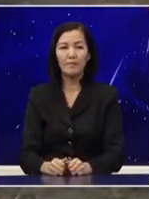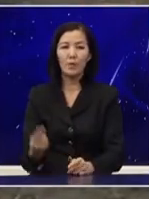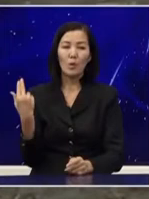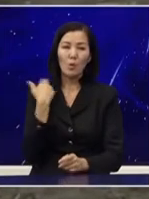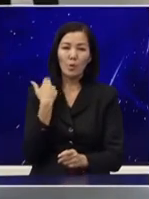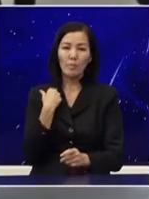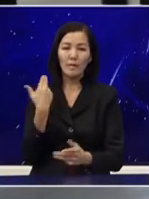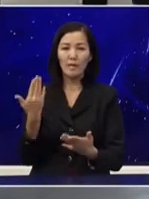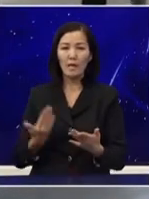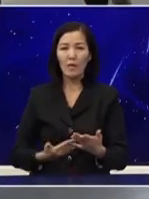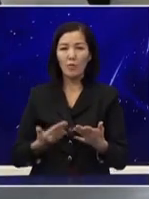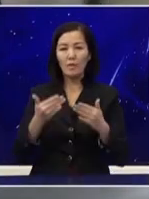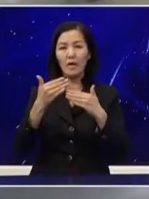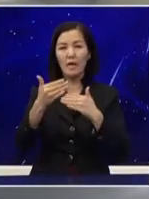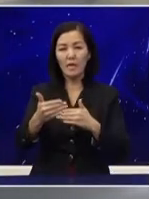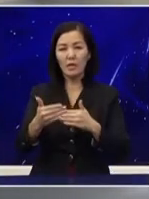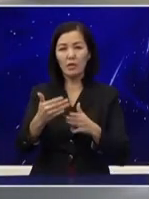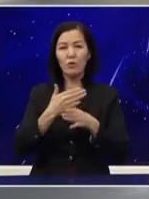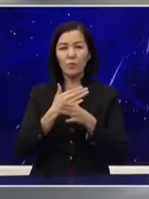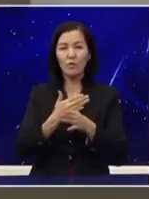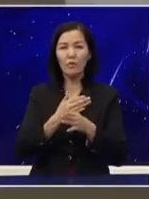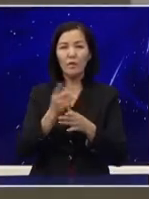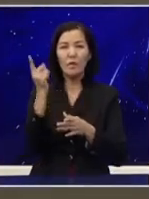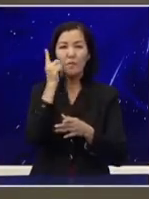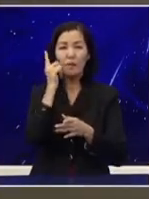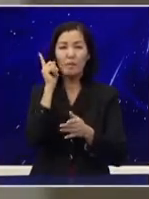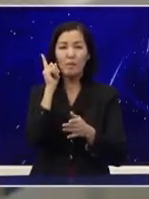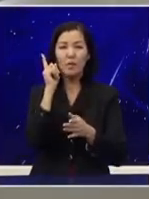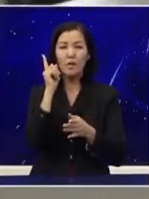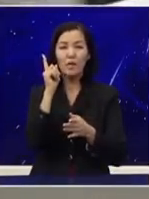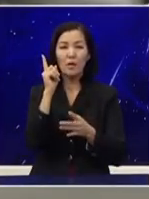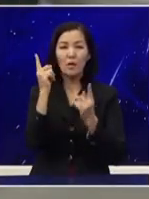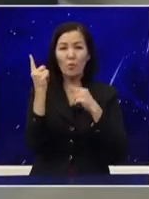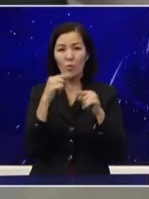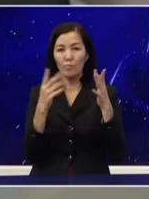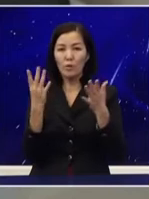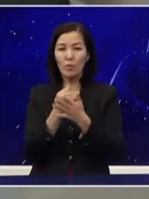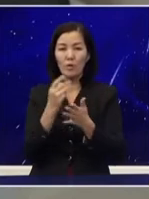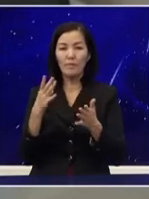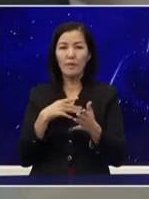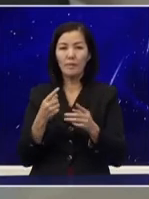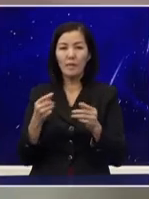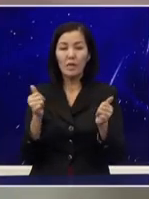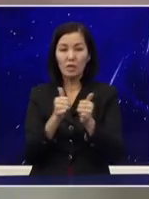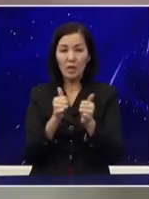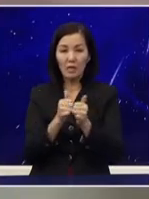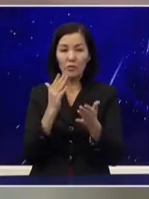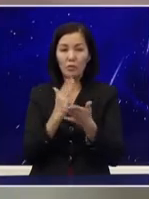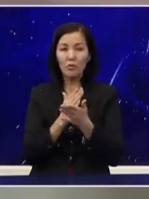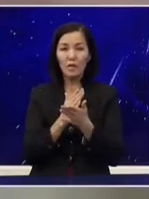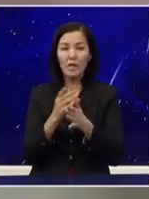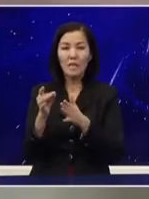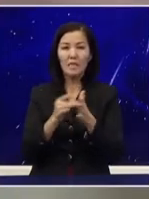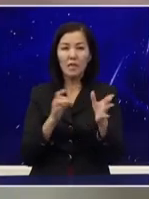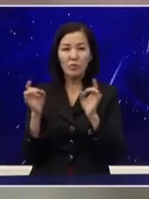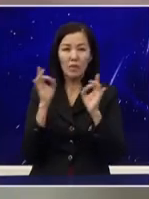Ұлыбританияда әлеуметтік арақашықтықты сақтауға көмектесетін мобильді қосымша жасалды. Егер пайдаланушылар бір-біріне тым жақын тұрған болса, қосымша бірден